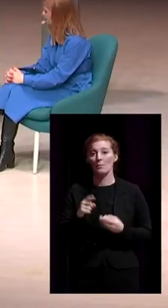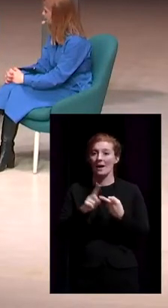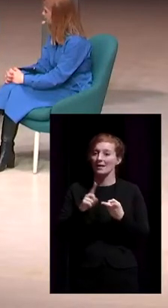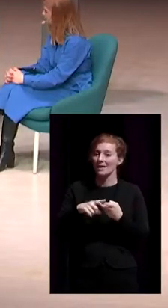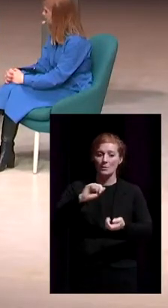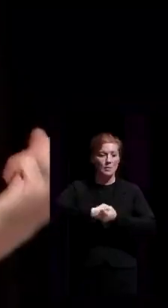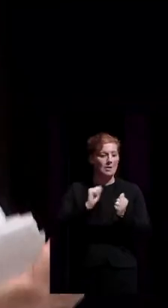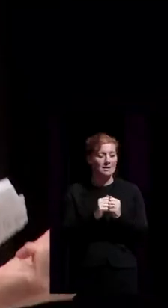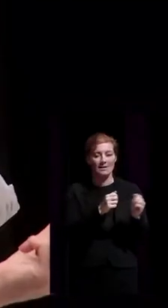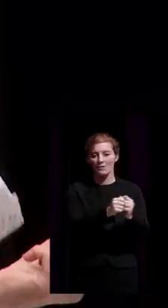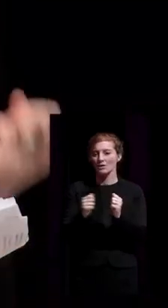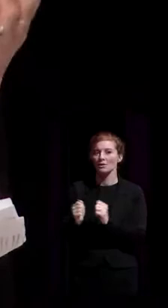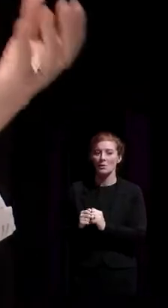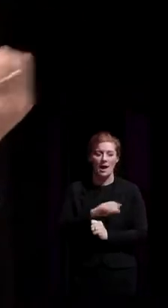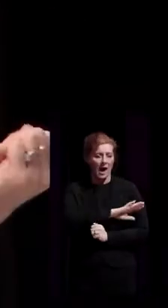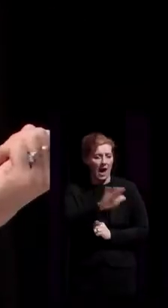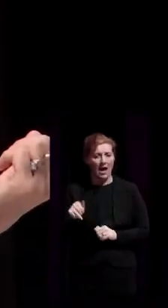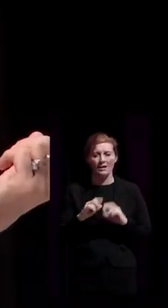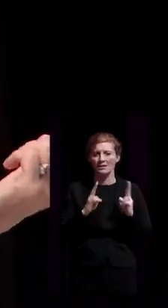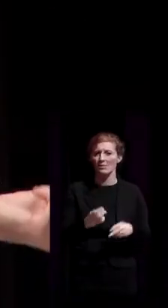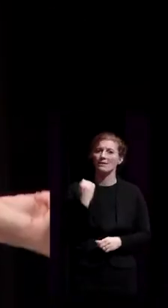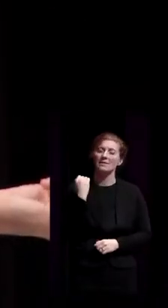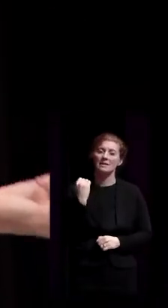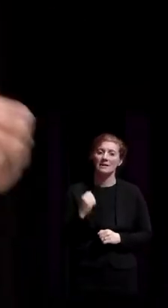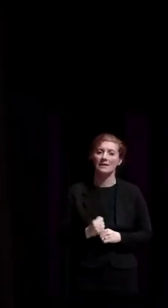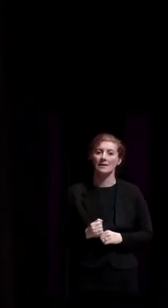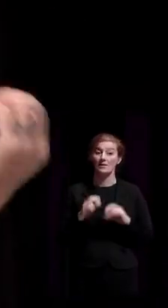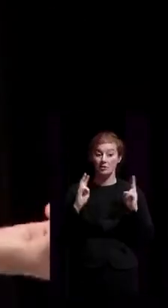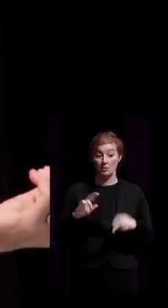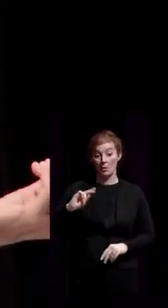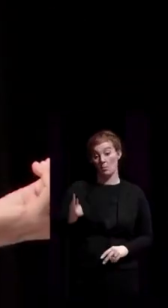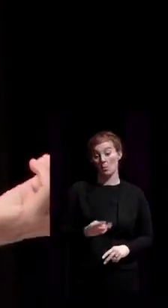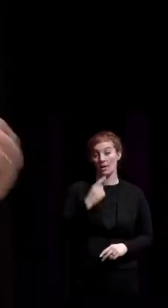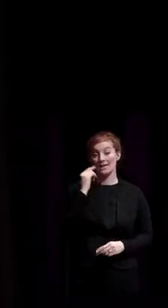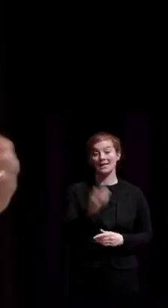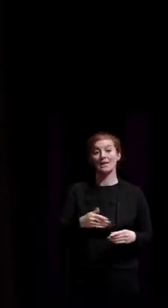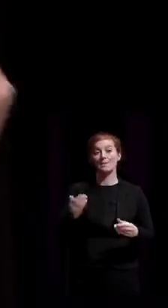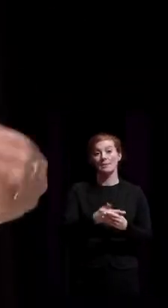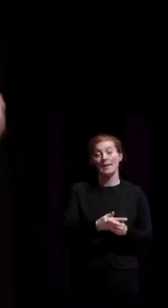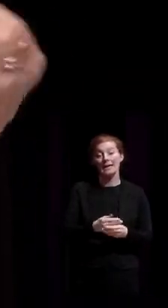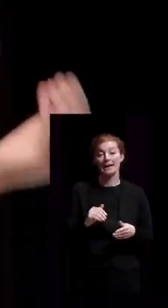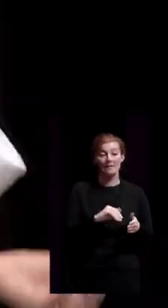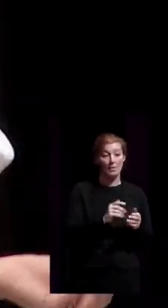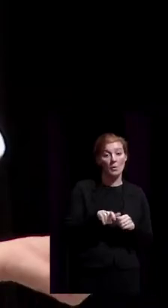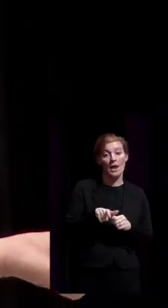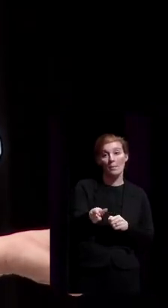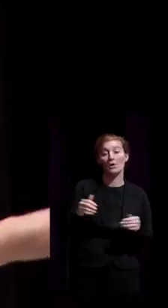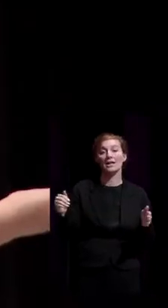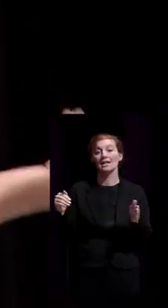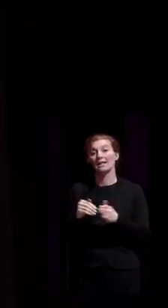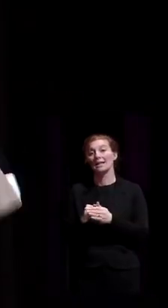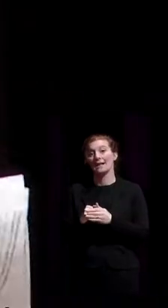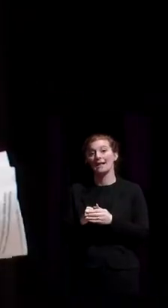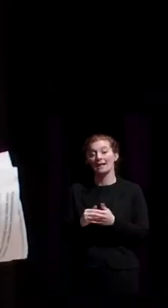politiska faktorer, allt det som är väsentligt för det som ni båda har nämnt, nämligen implementering, att gå från rapport till att implementera.